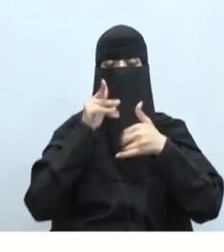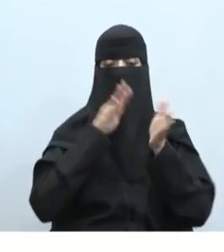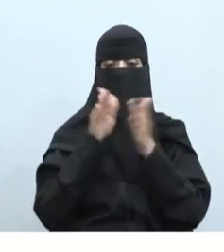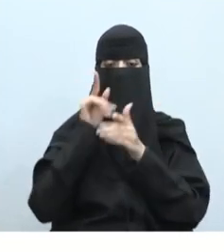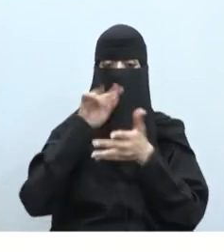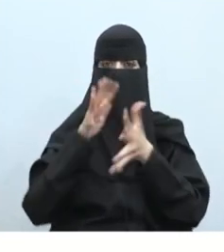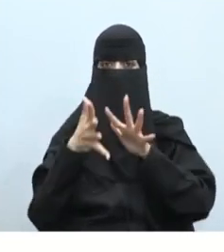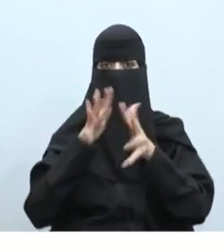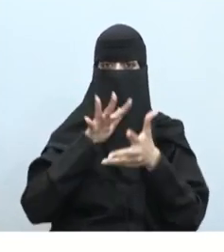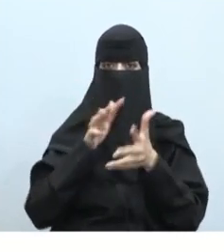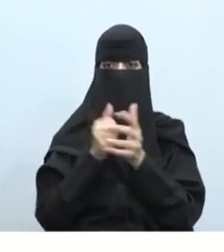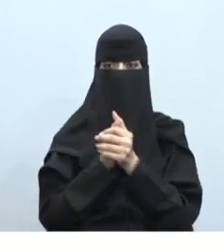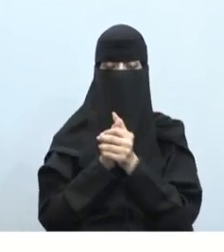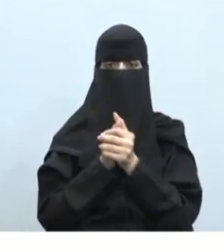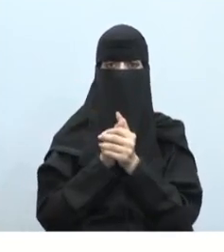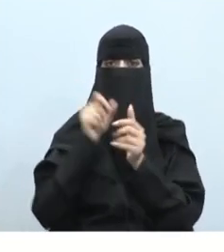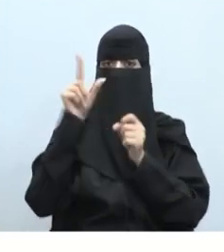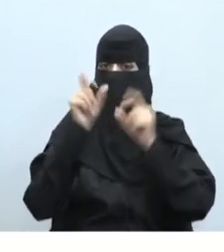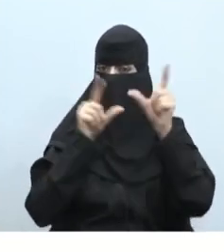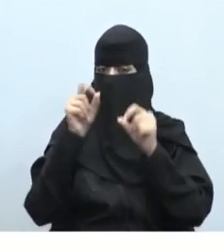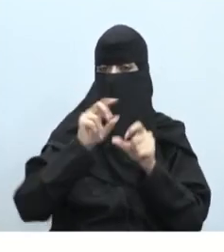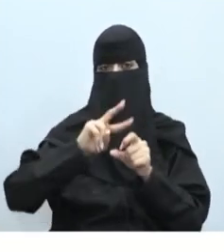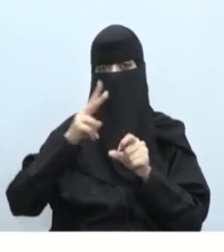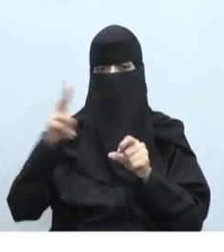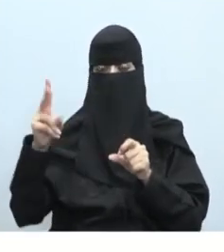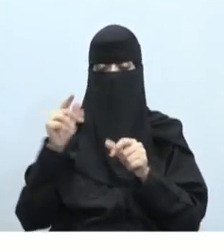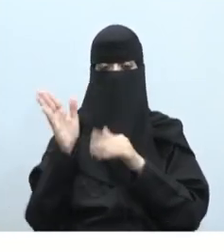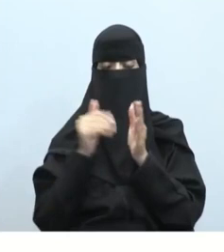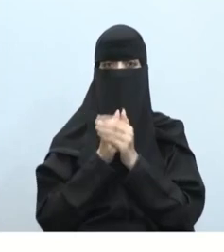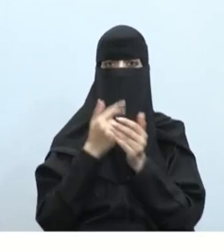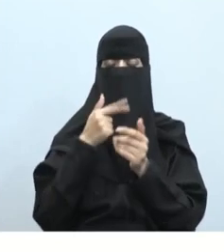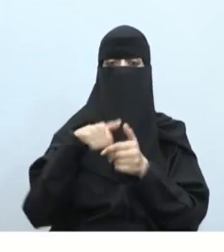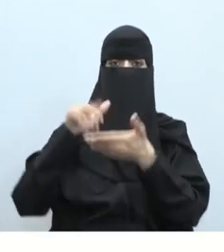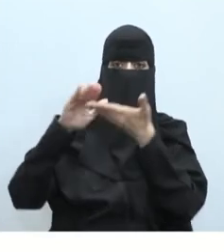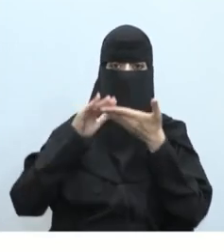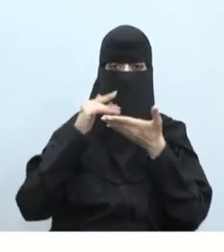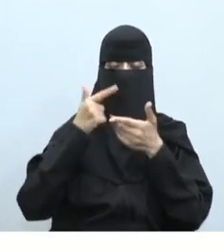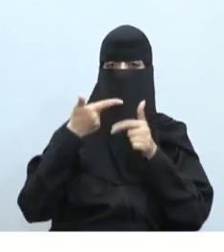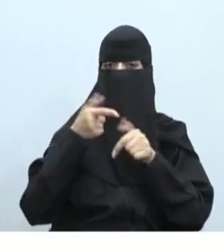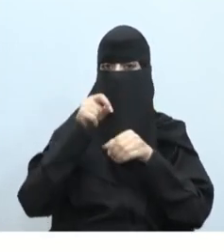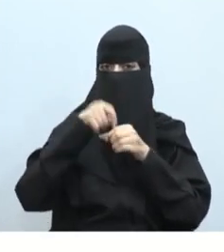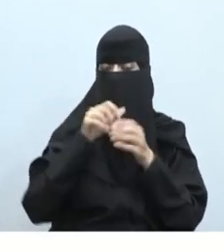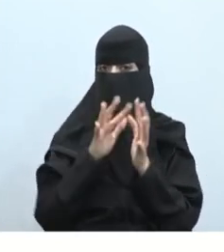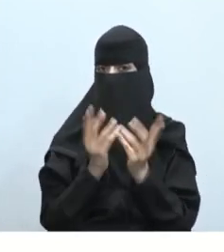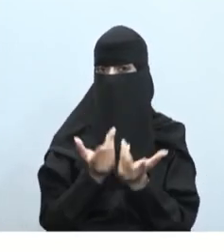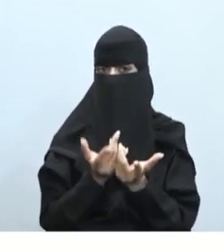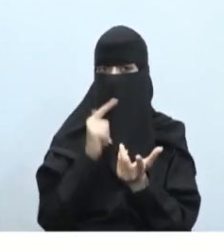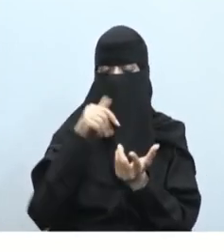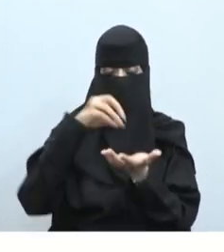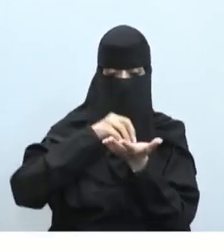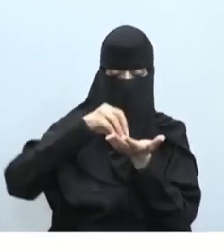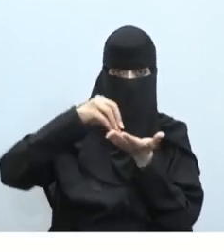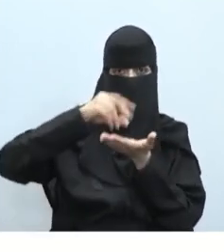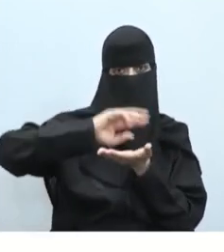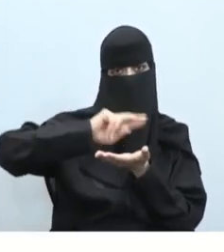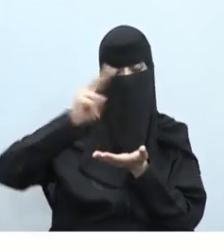سواء كانت الانترنت وغيرها ابناء وبنات الطلاب ويخدم ايضا ابنائي مناطق